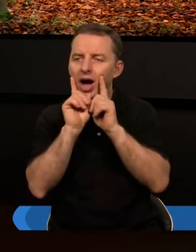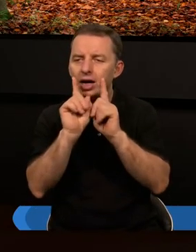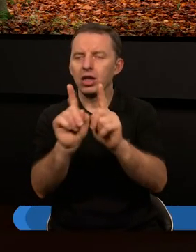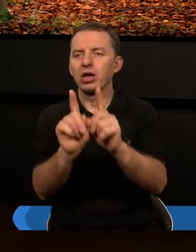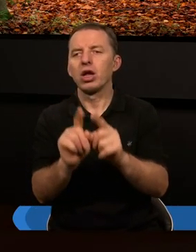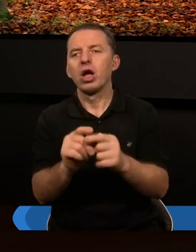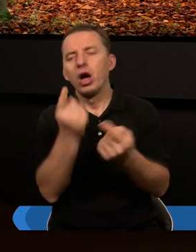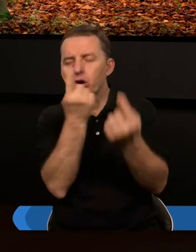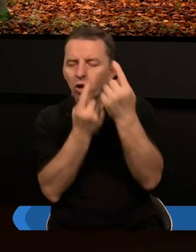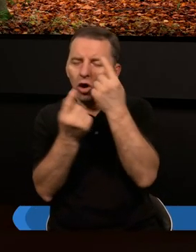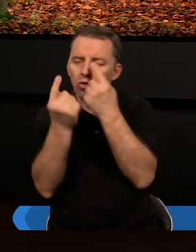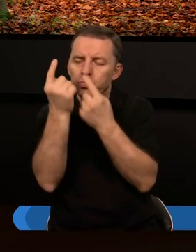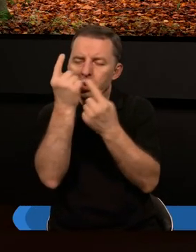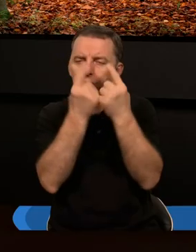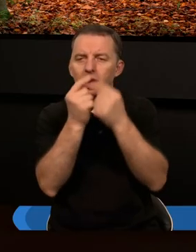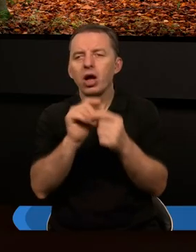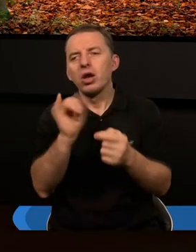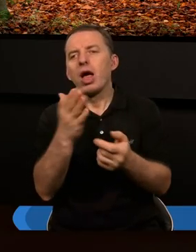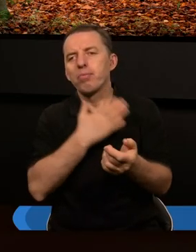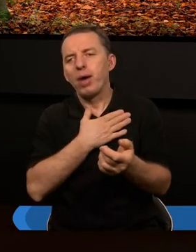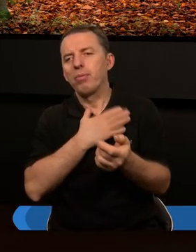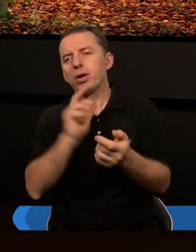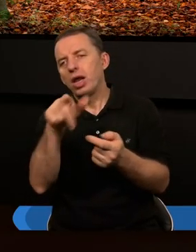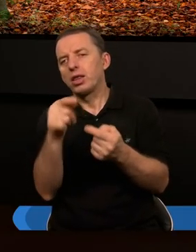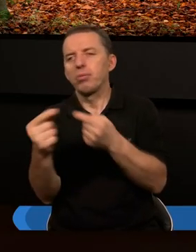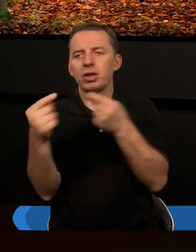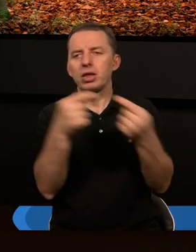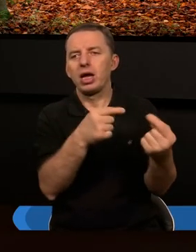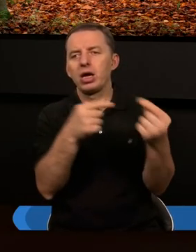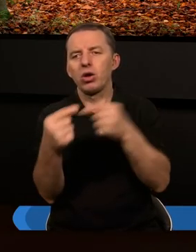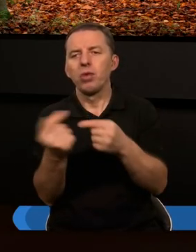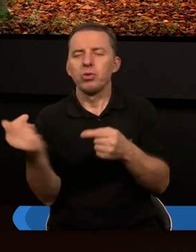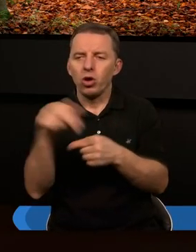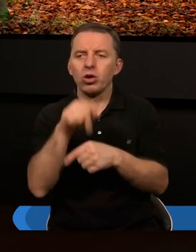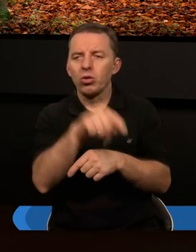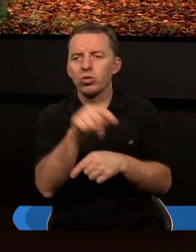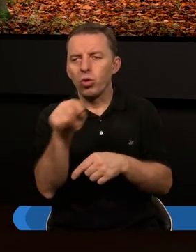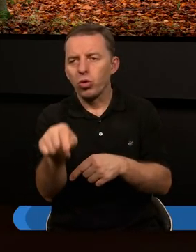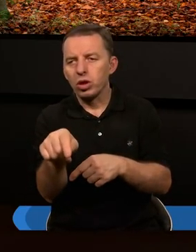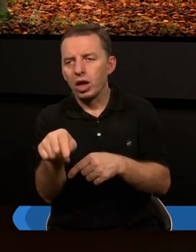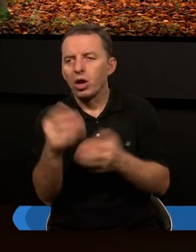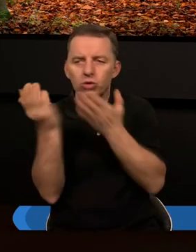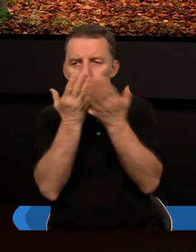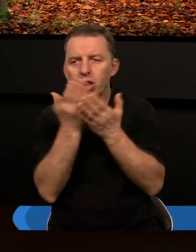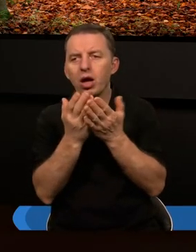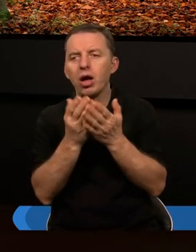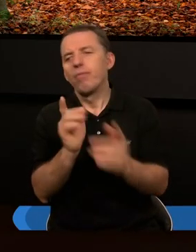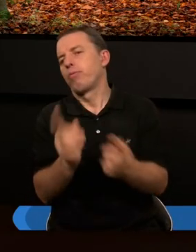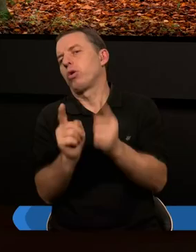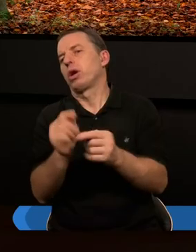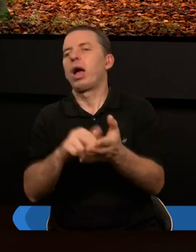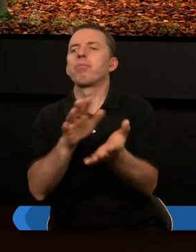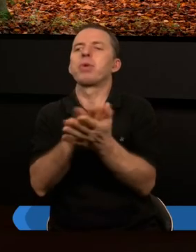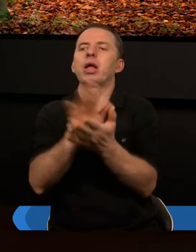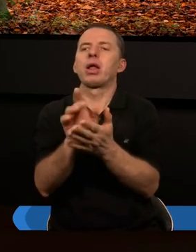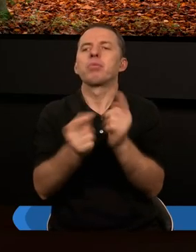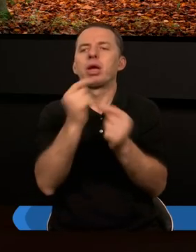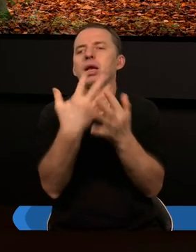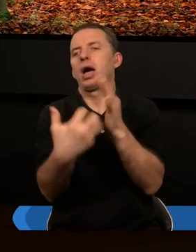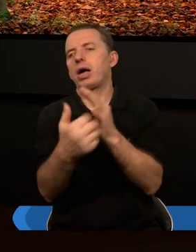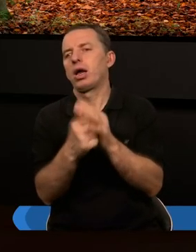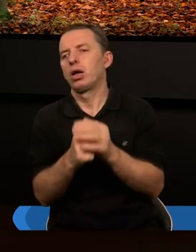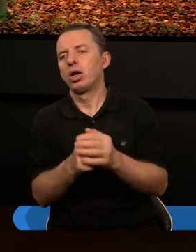rozmyślamy o tym, nad czym mamy dyskutować? Czy przychodzimy tutaj, a czytamy te teksty w pośpiechu na 15 minut przed